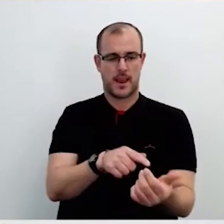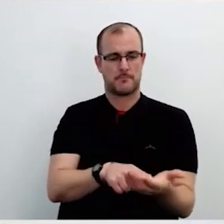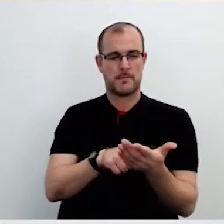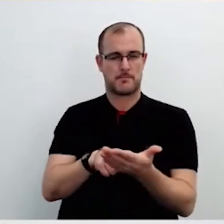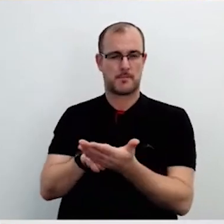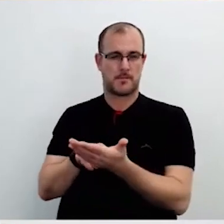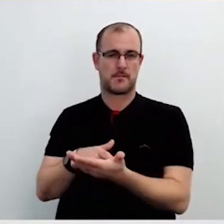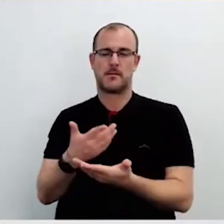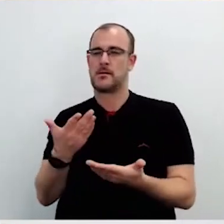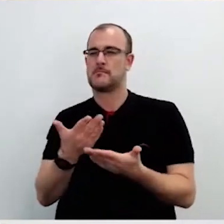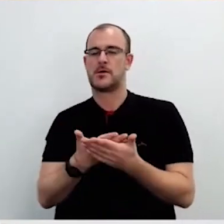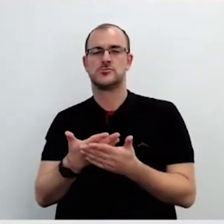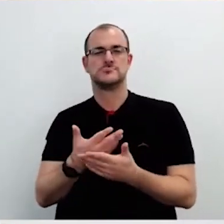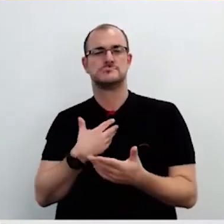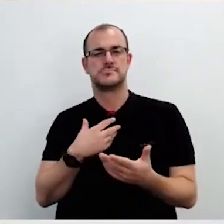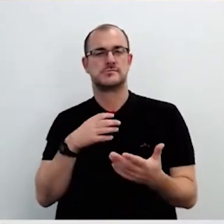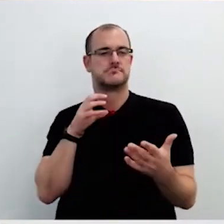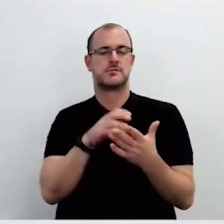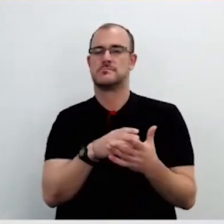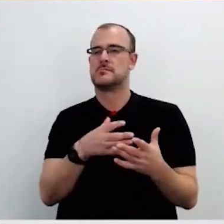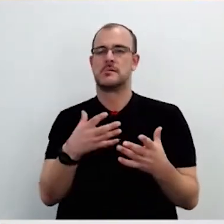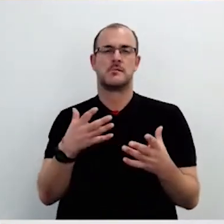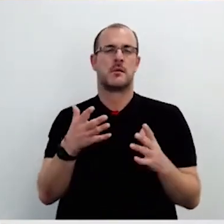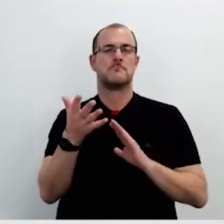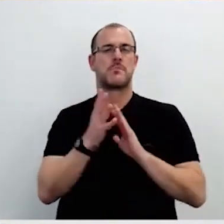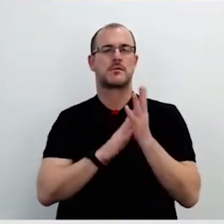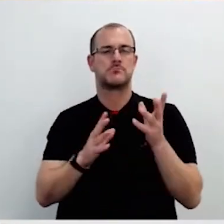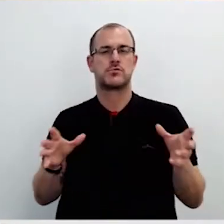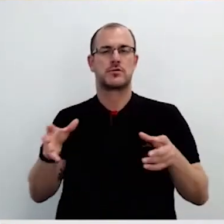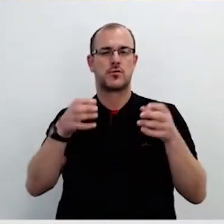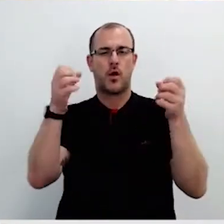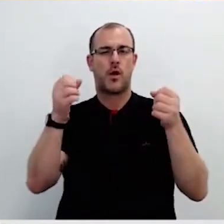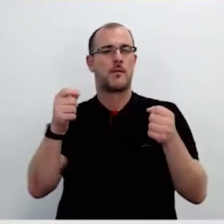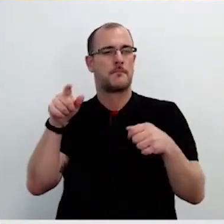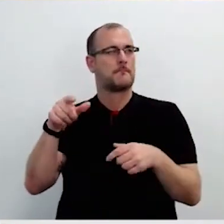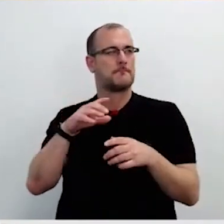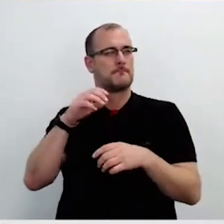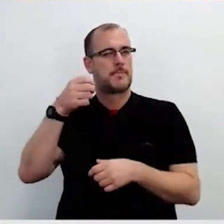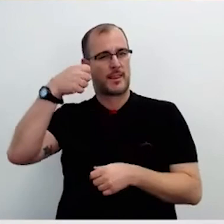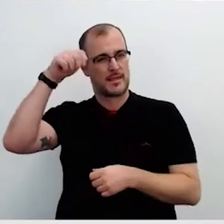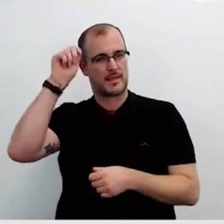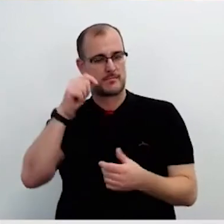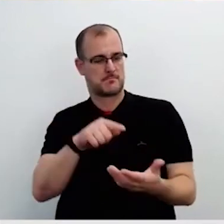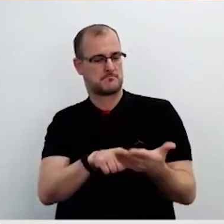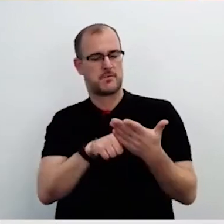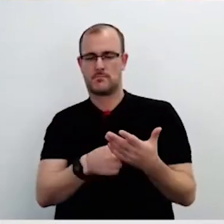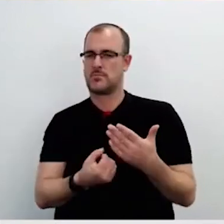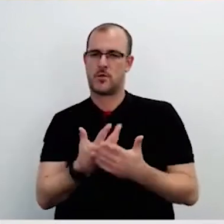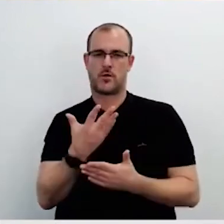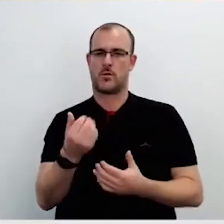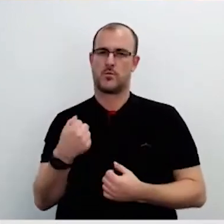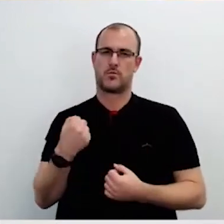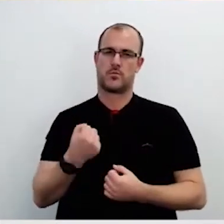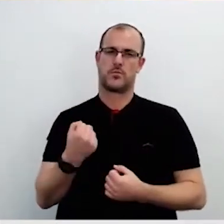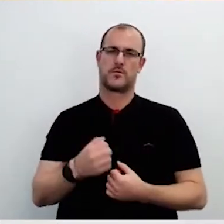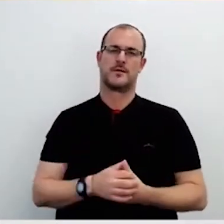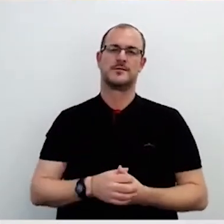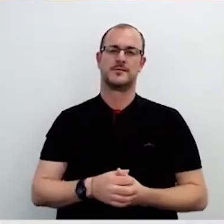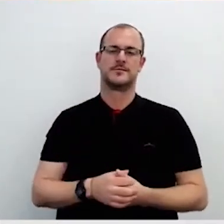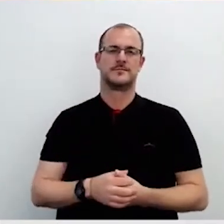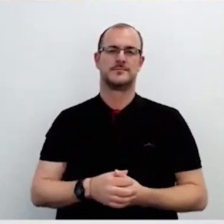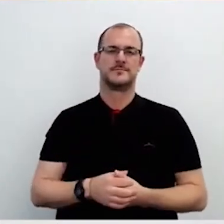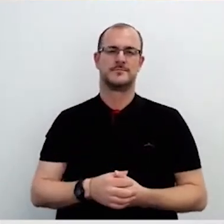werden zum Beispiel Wahrzeichen wie das Brandenburger Tor in Berlin ganz neu erlebbar. Ja, und